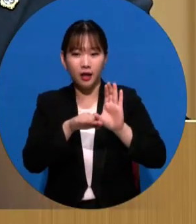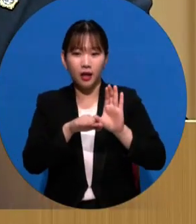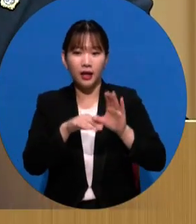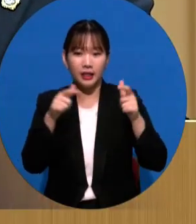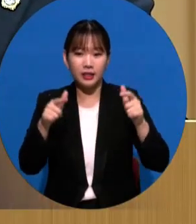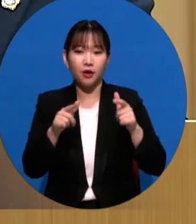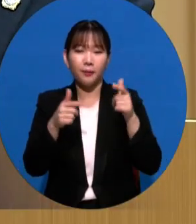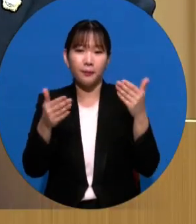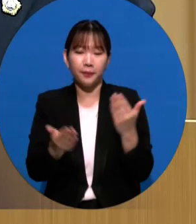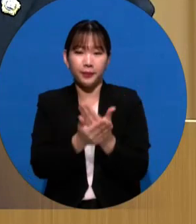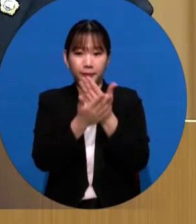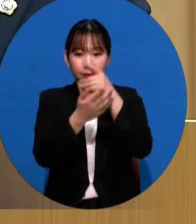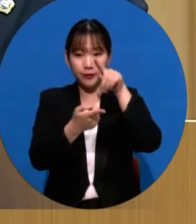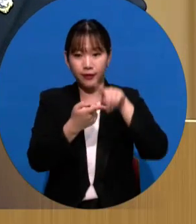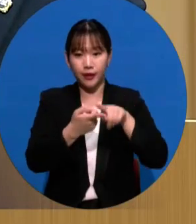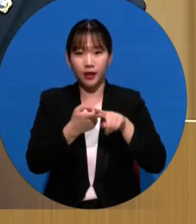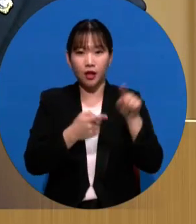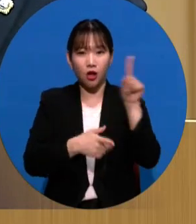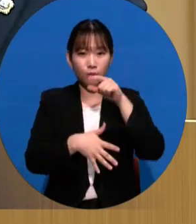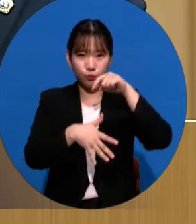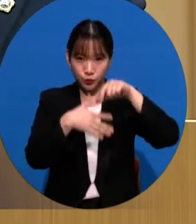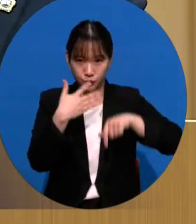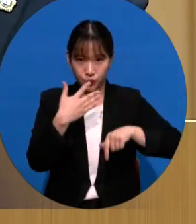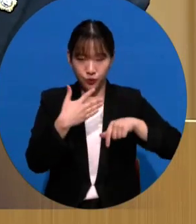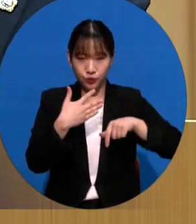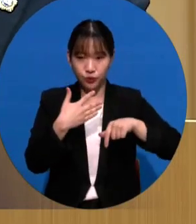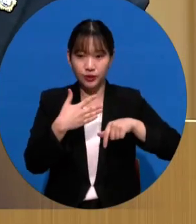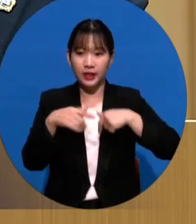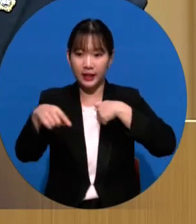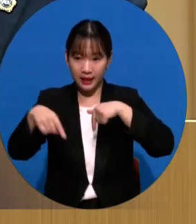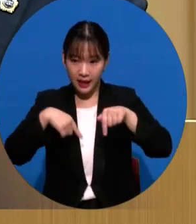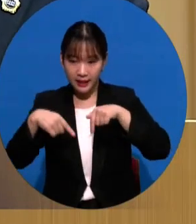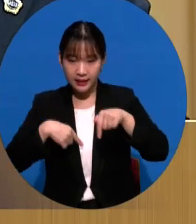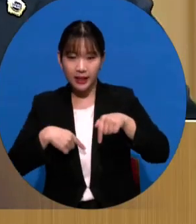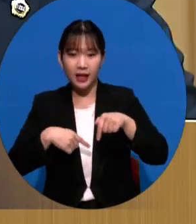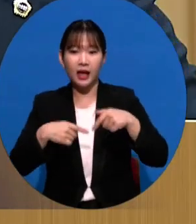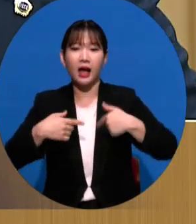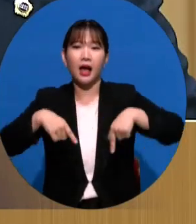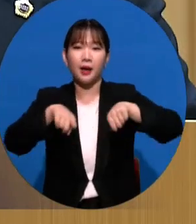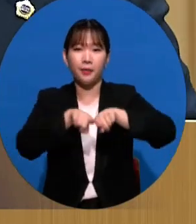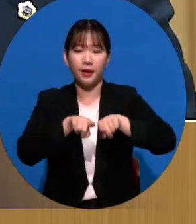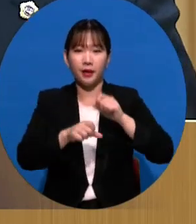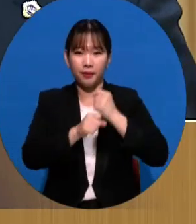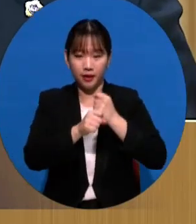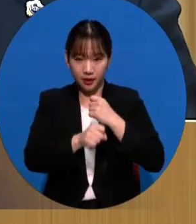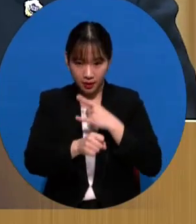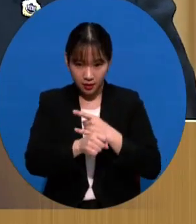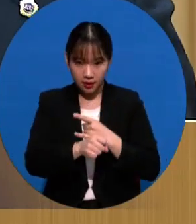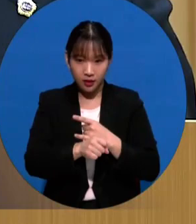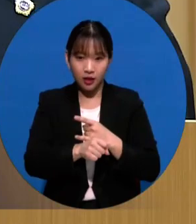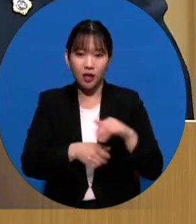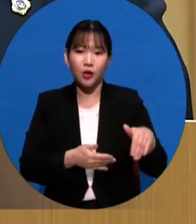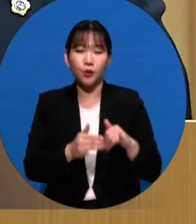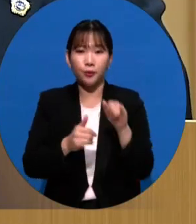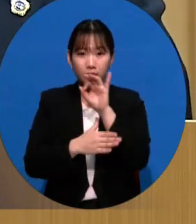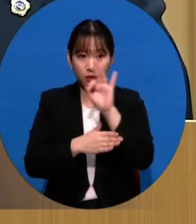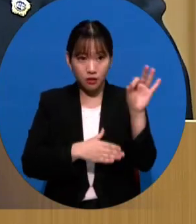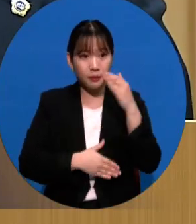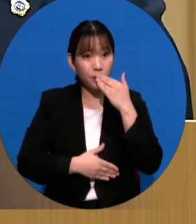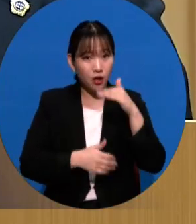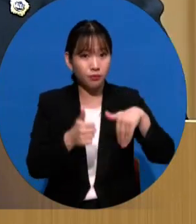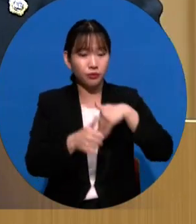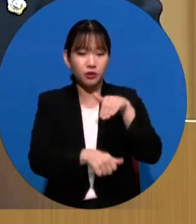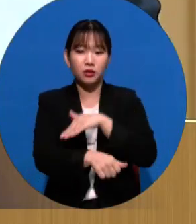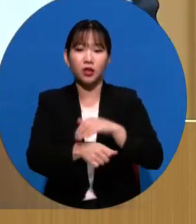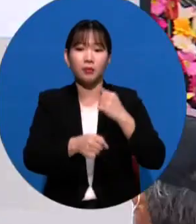지역 발전에 관한 어떤 그 프로젝트 대책들이 함께 마련돼서 우리 도민들이 수용할 수 있는 분위기를 좀